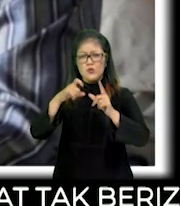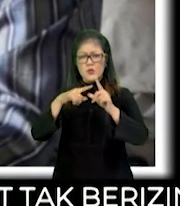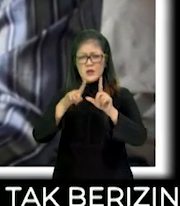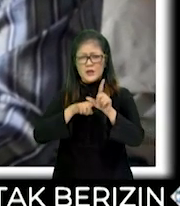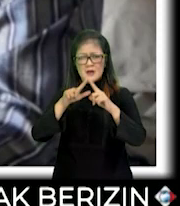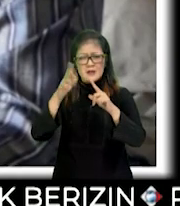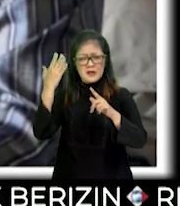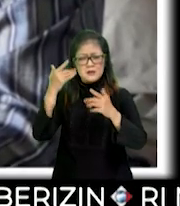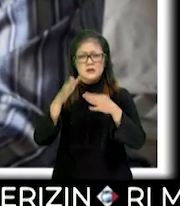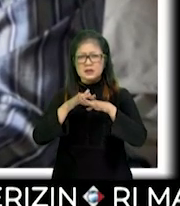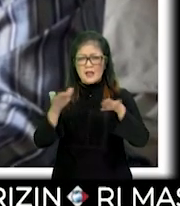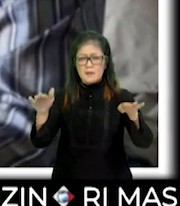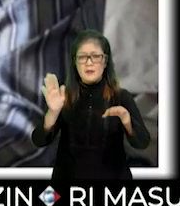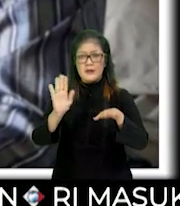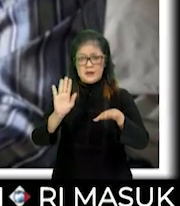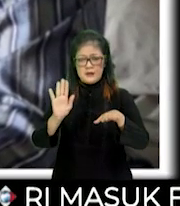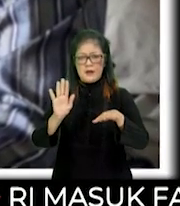istirahat.